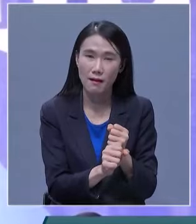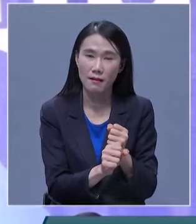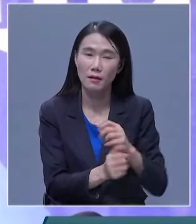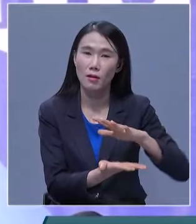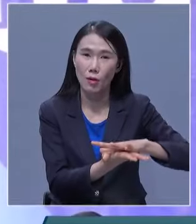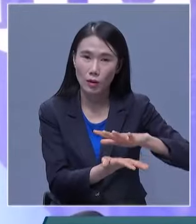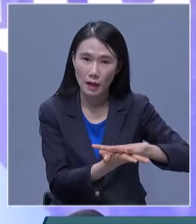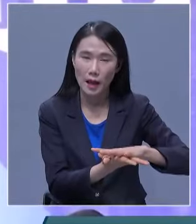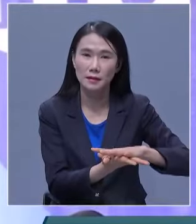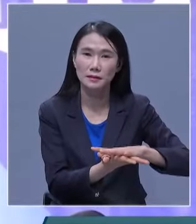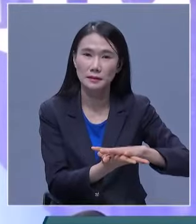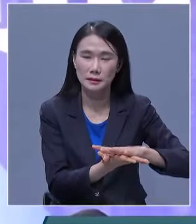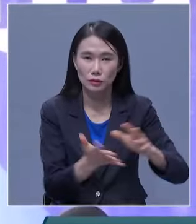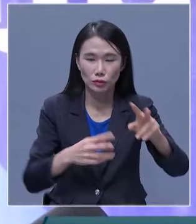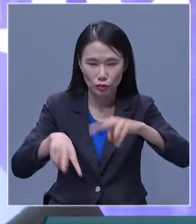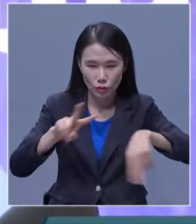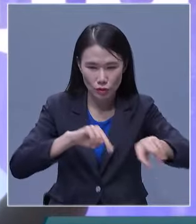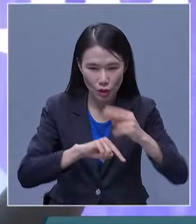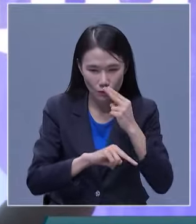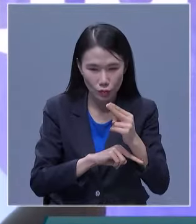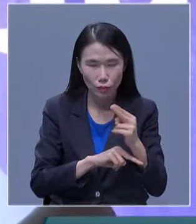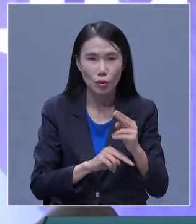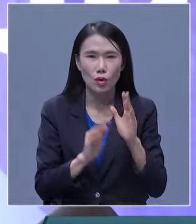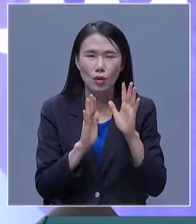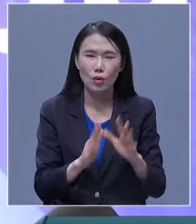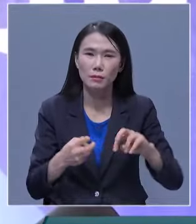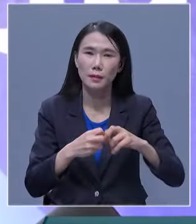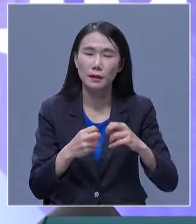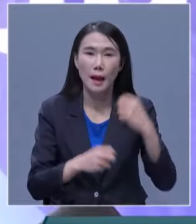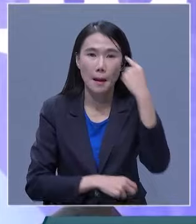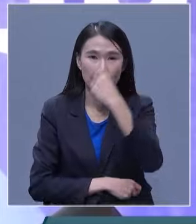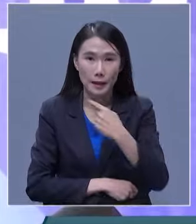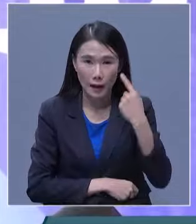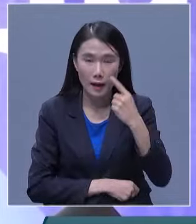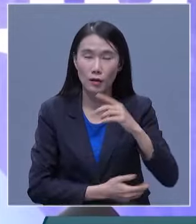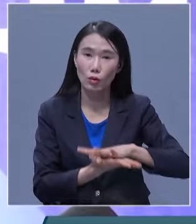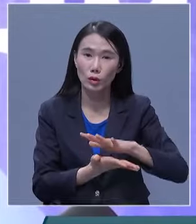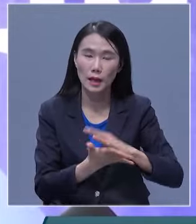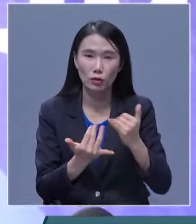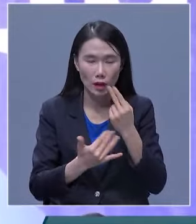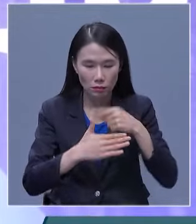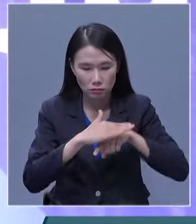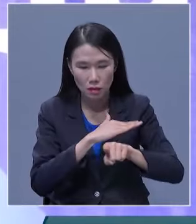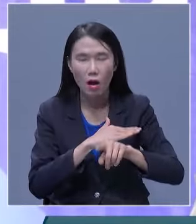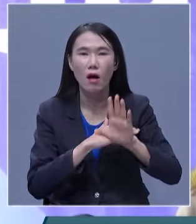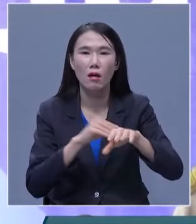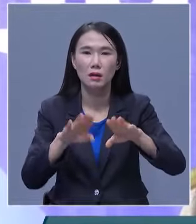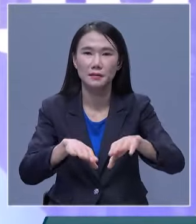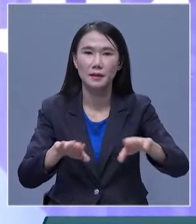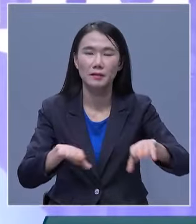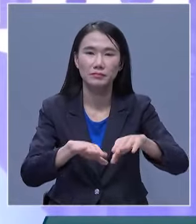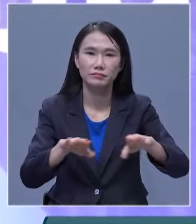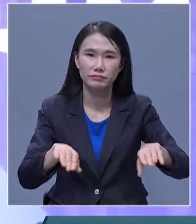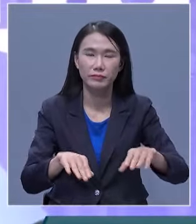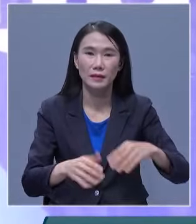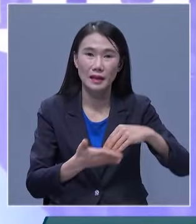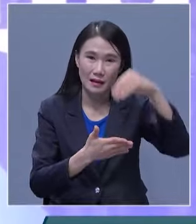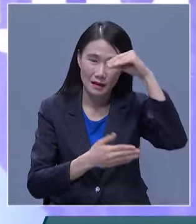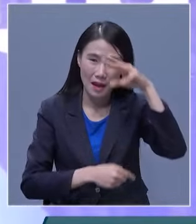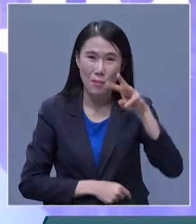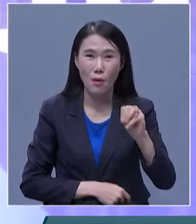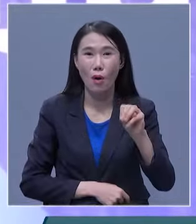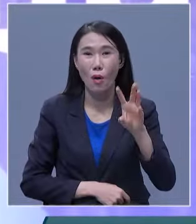งเรียนเนี่ยก็เร่งที่จะตรวจสอบดูว่าผู้ที่ได้รับผลกระทบเนี่ยมีนักเรียนของโรงเรียนหรือเปล่าจนไปรู้ว่ามีเป็นเด็กนักเรียนนะคะชั้นม.6